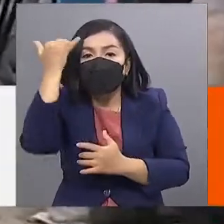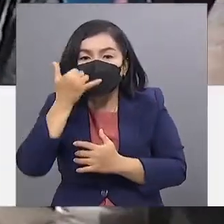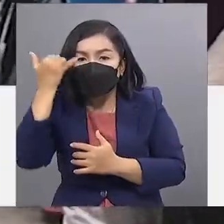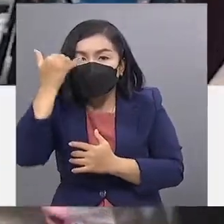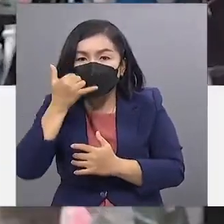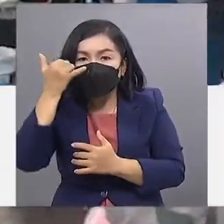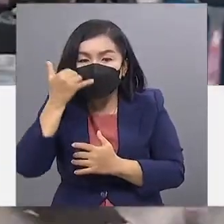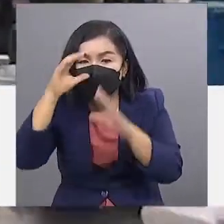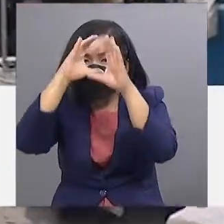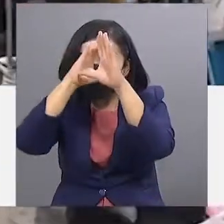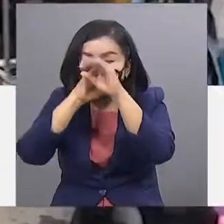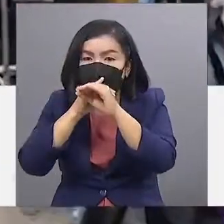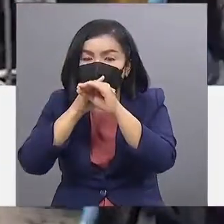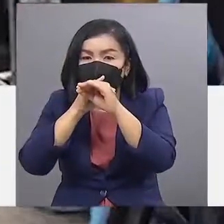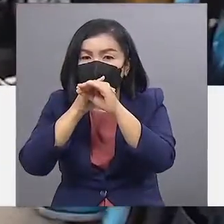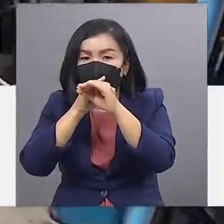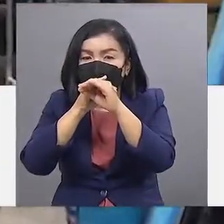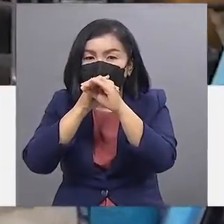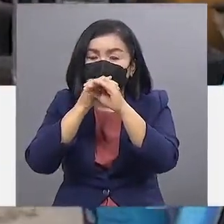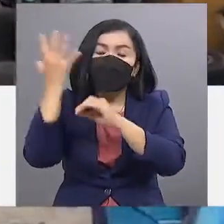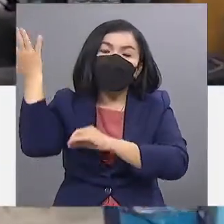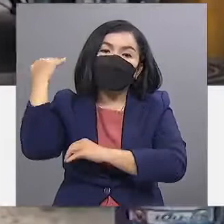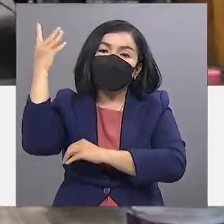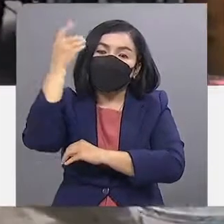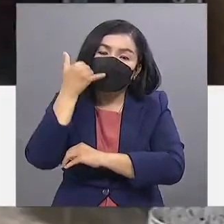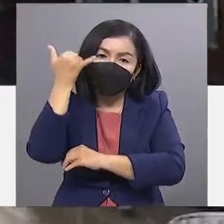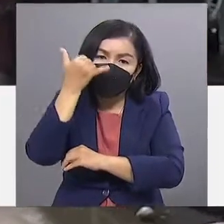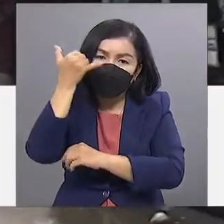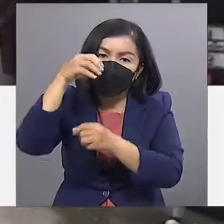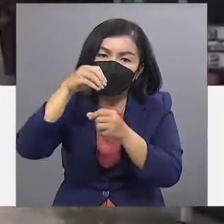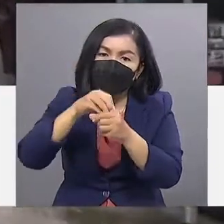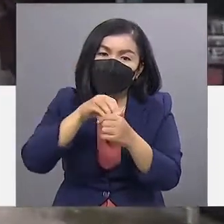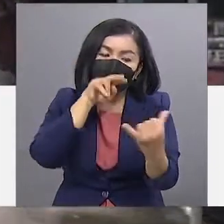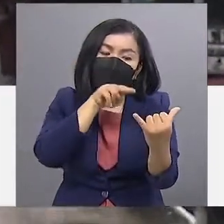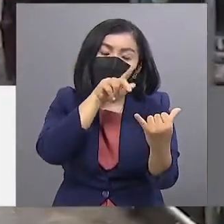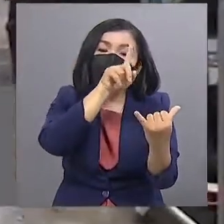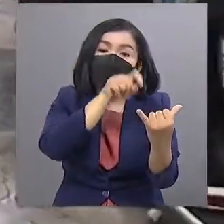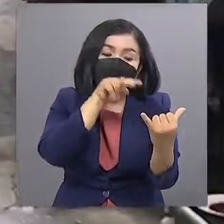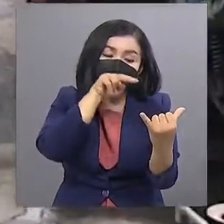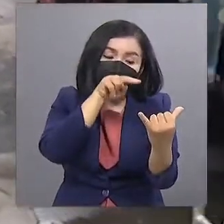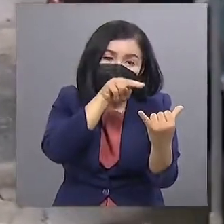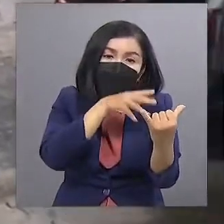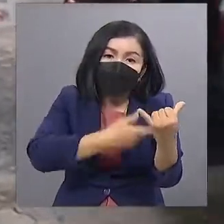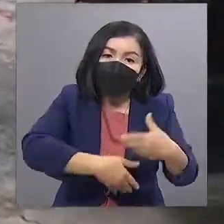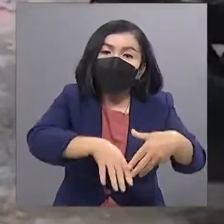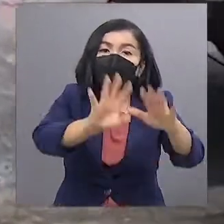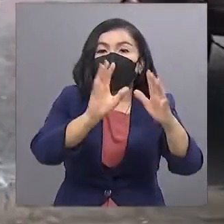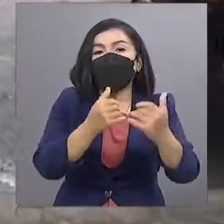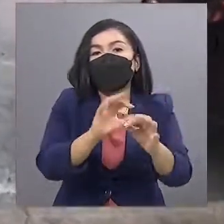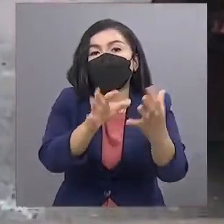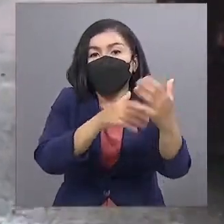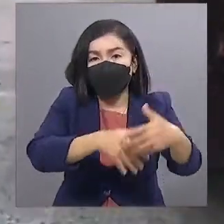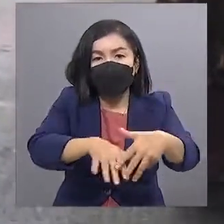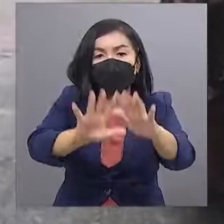นท่านอยู่กับสบ ตอนนี้สบอไปแล้วครับก็เมื่คืนก